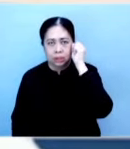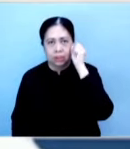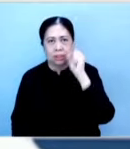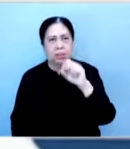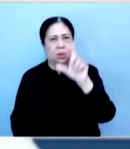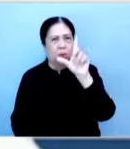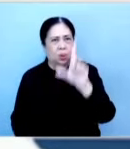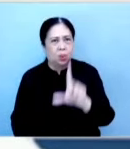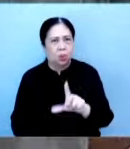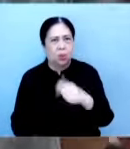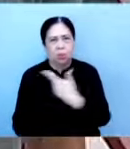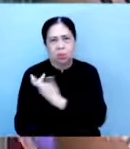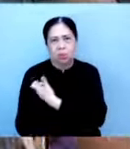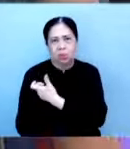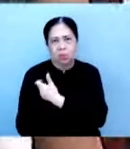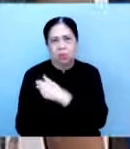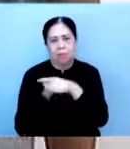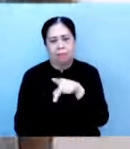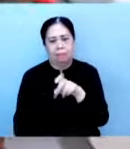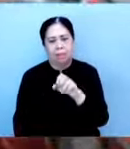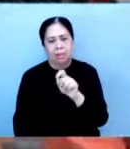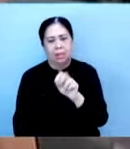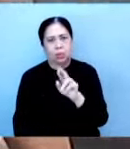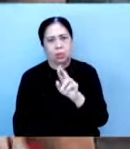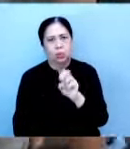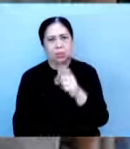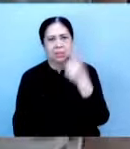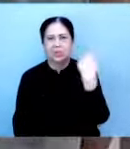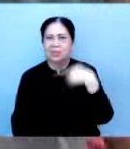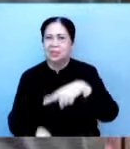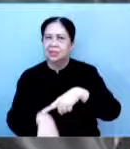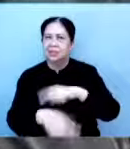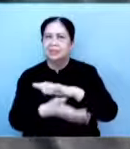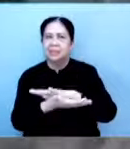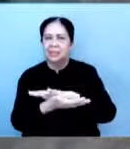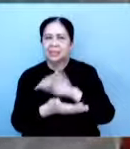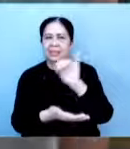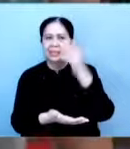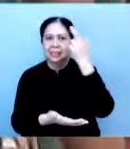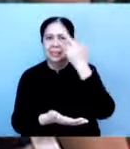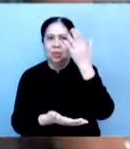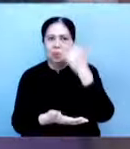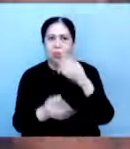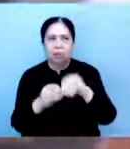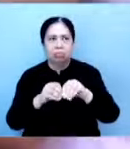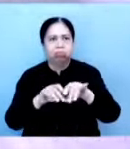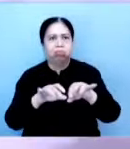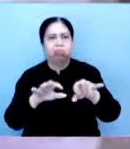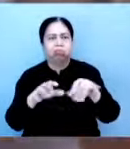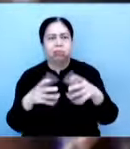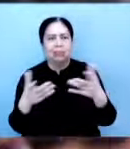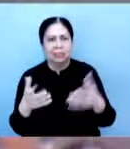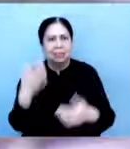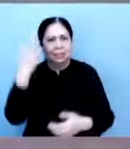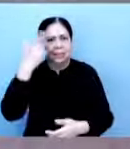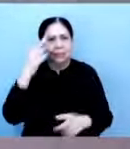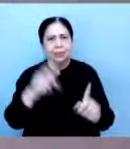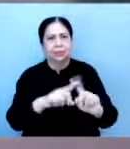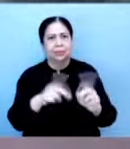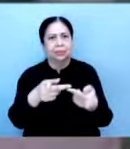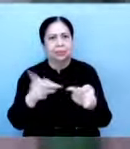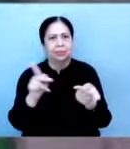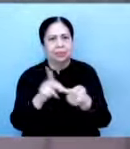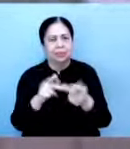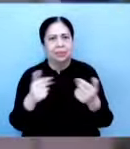bakunahan kontra pertes noong pandemya ito raw ang dahilan kung bakit nagkaroon ng Outbreak sa iba't ibang lugar ngayong